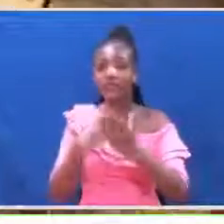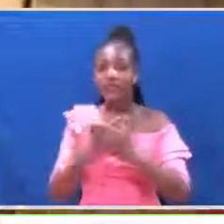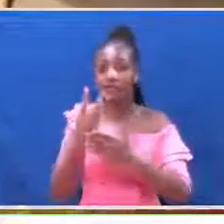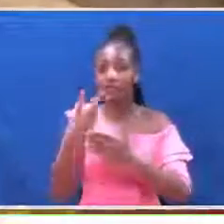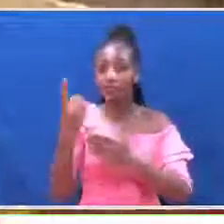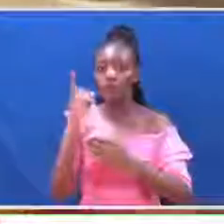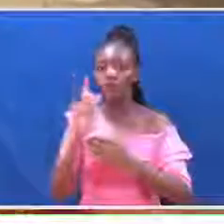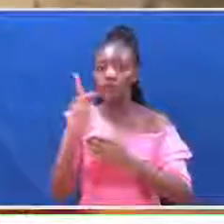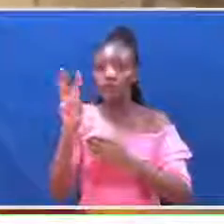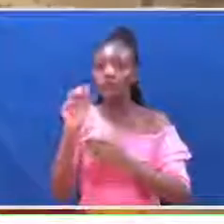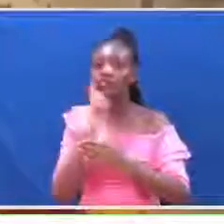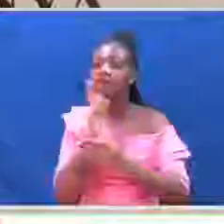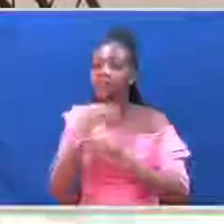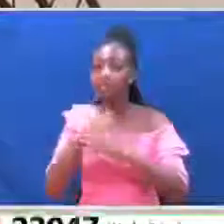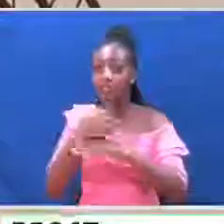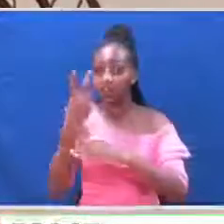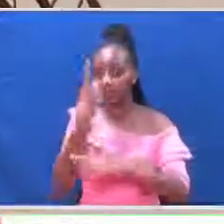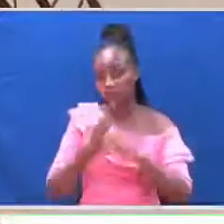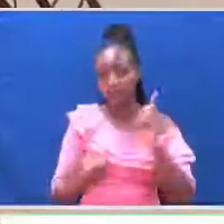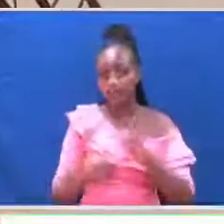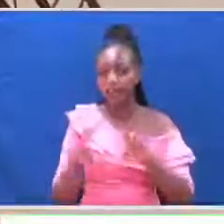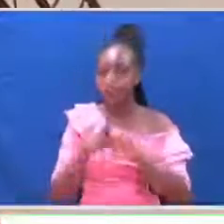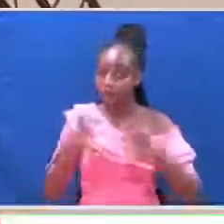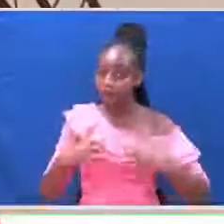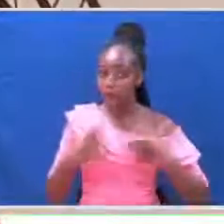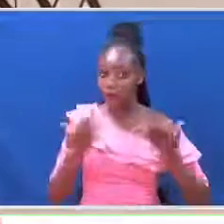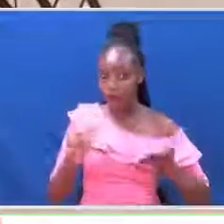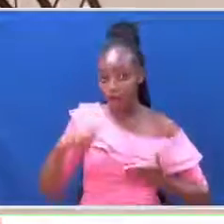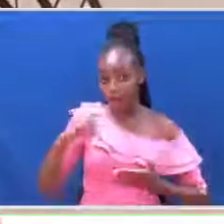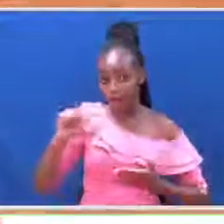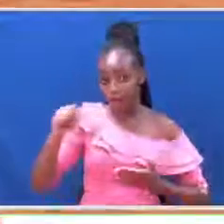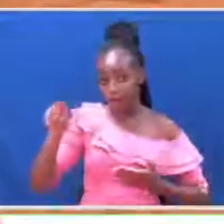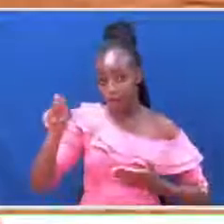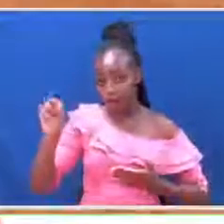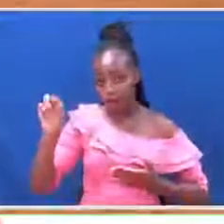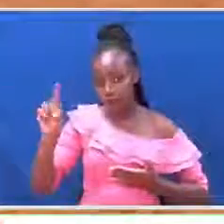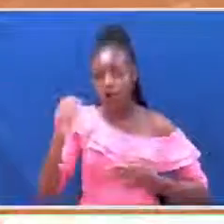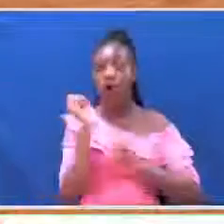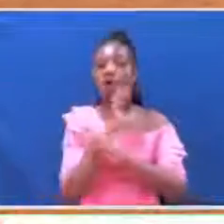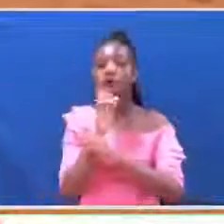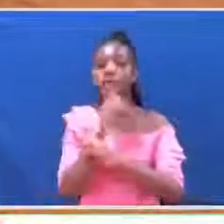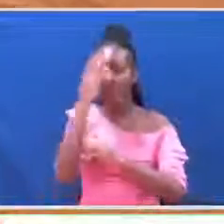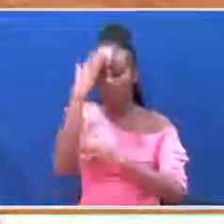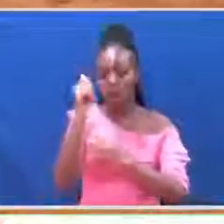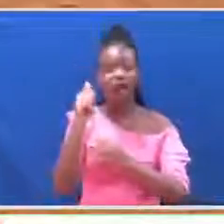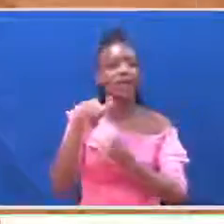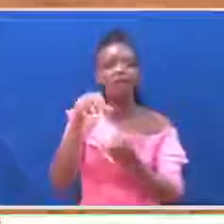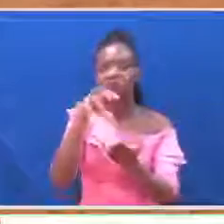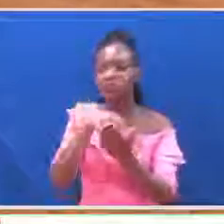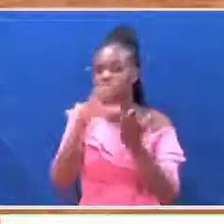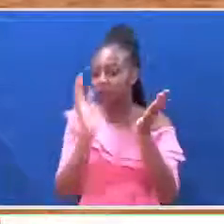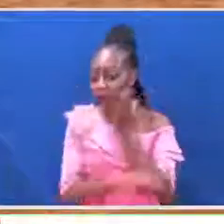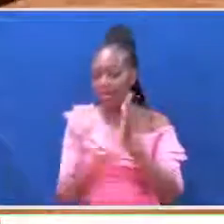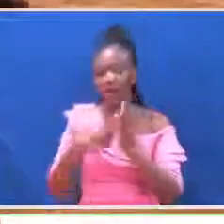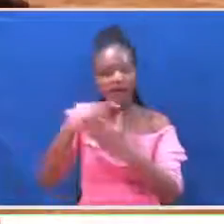kukamilika baada ya miaka miwili wakazi wa eneo la gatundu wamelalamika kutokana na Hali mbaya ya barabara Hiyo na